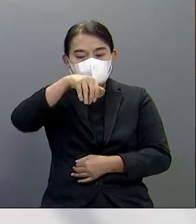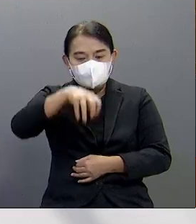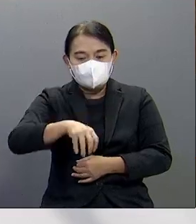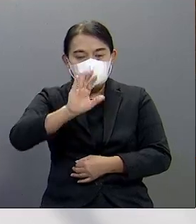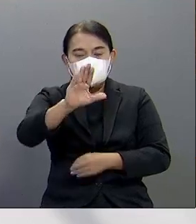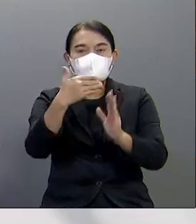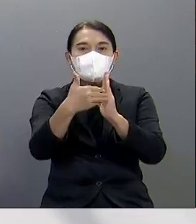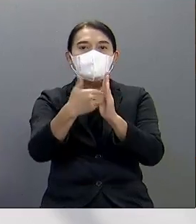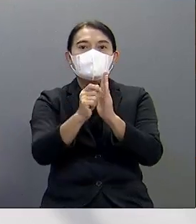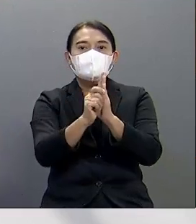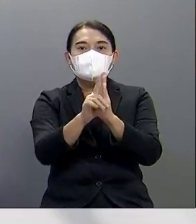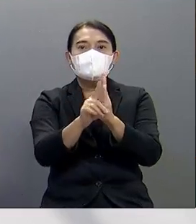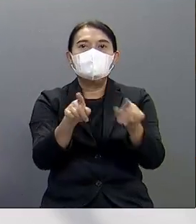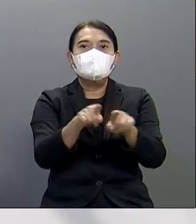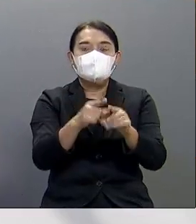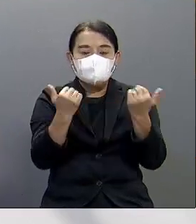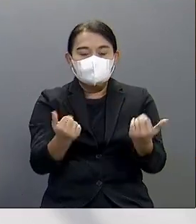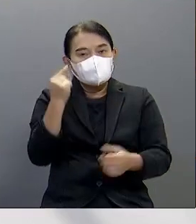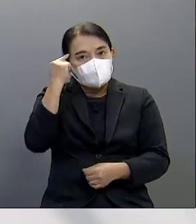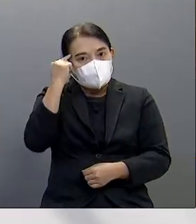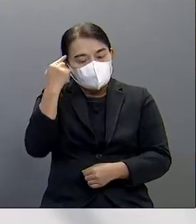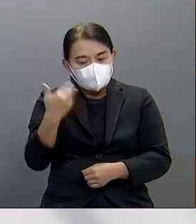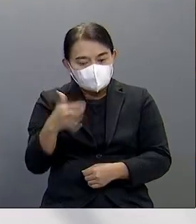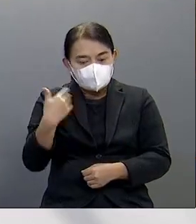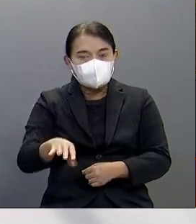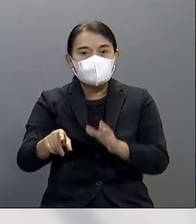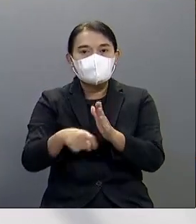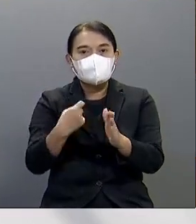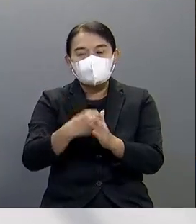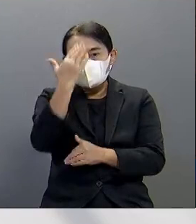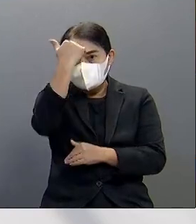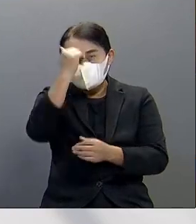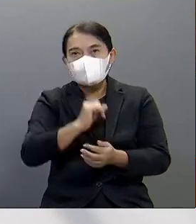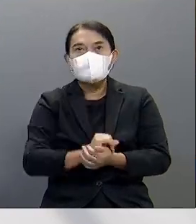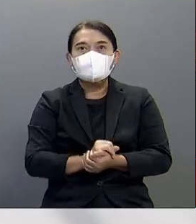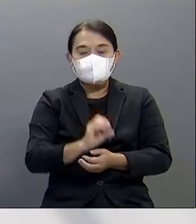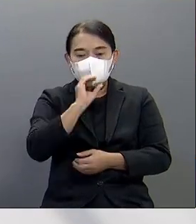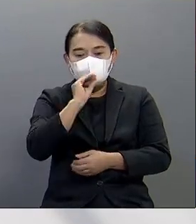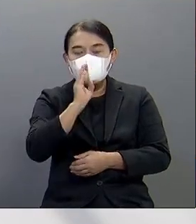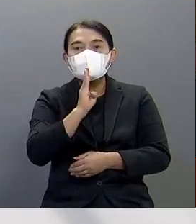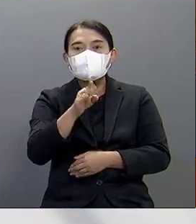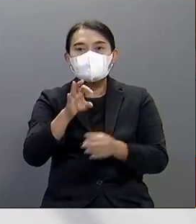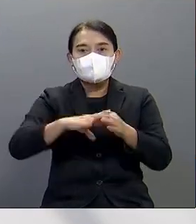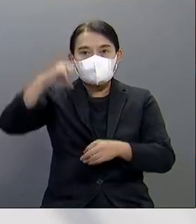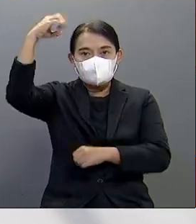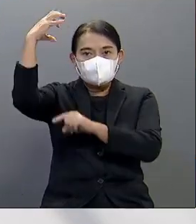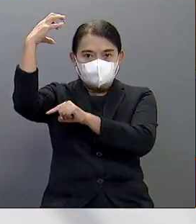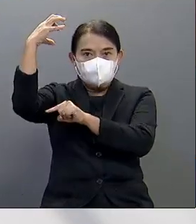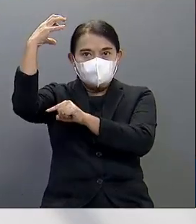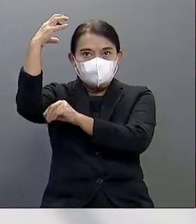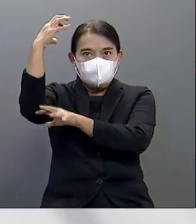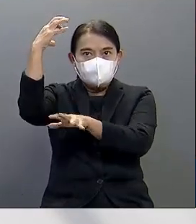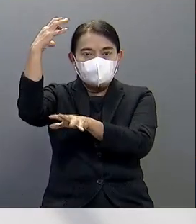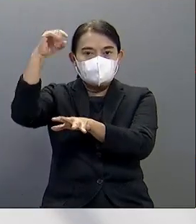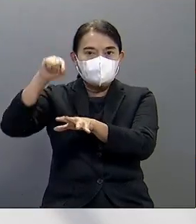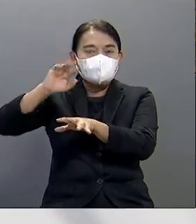านีวันนี้พบสาเหตุนะครับต้องพูดกันตรงๆเลยครับว่ามีเกิดกระแสไฟฟ้ารั่วตรงเสาไฟฟ้าแสงสว่างของ